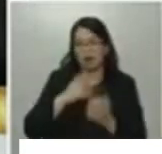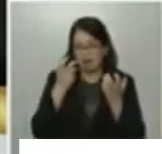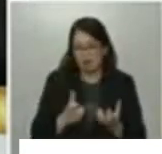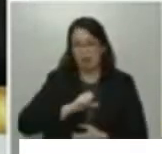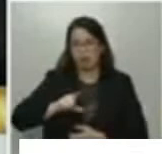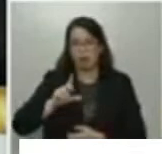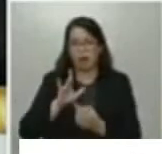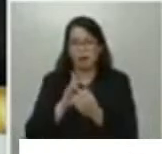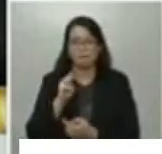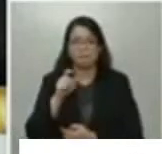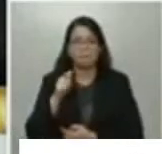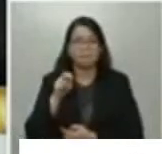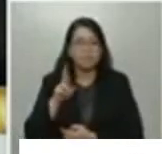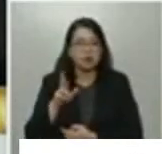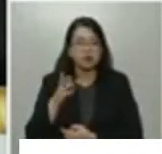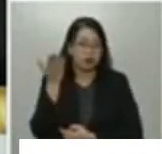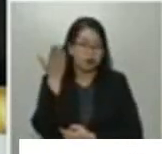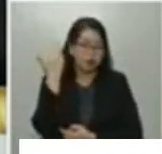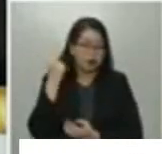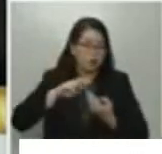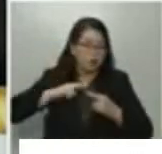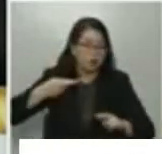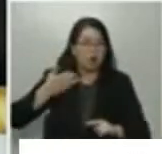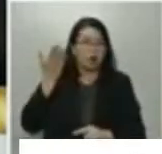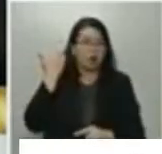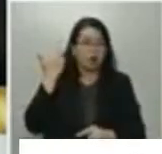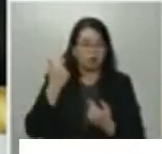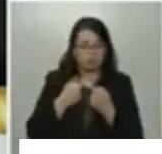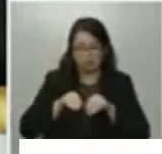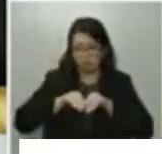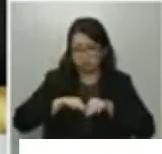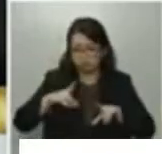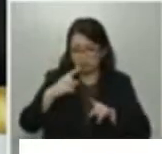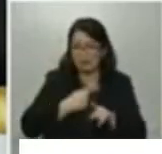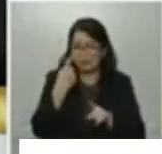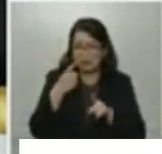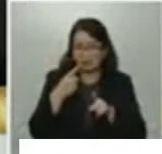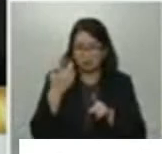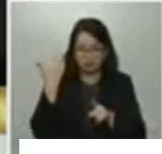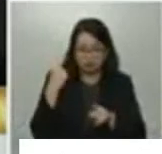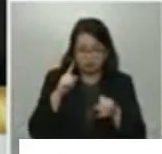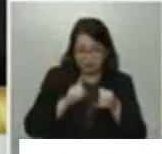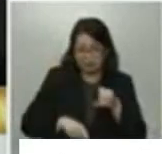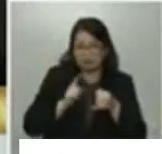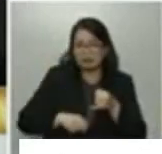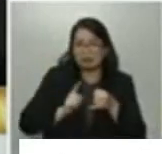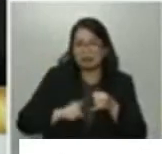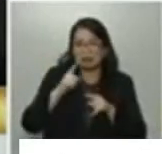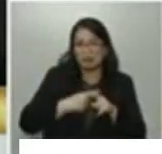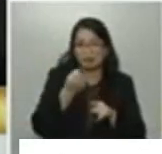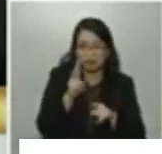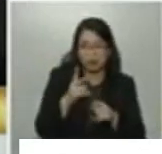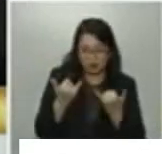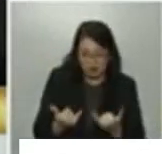อร์สหลายเท่าการระบาดเพียงไม่ถึง1เดือนจากปลายเดือนธันวาคมมาถึงตอนนี้นะ